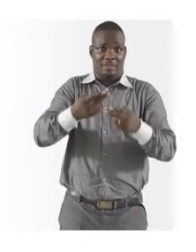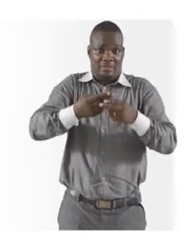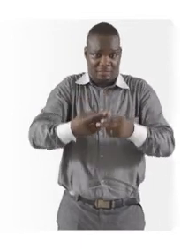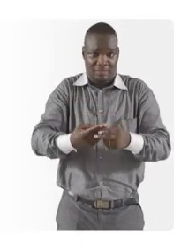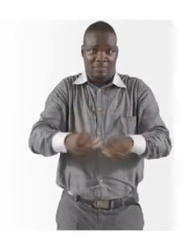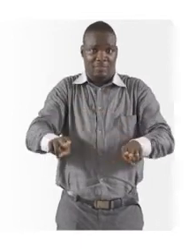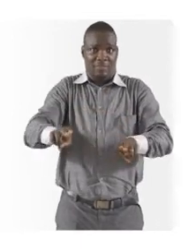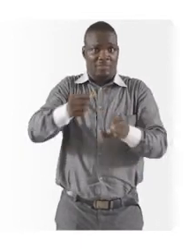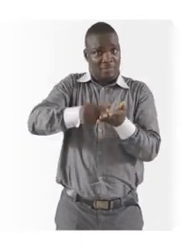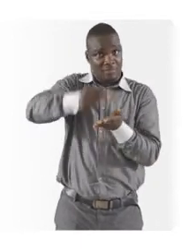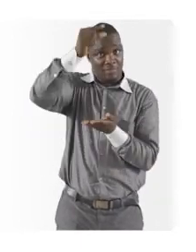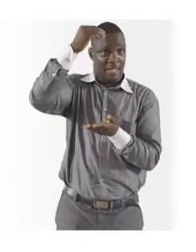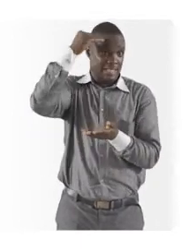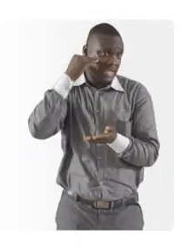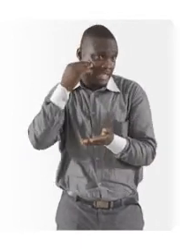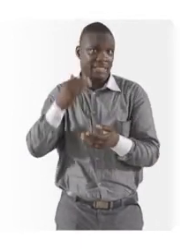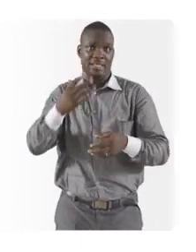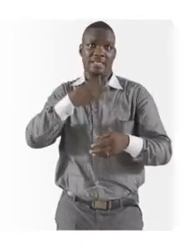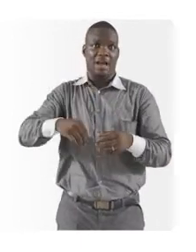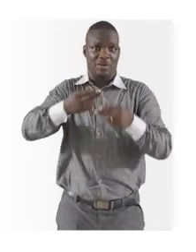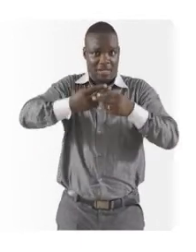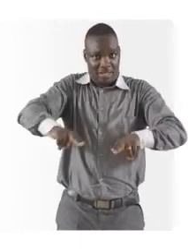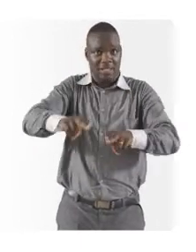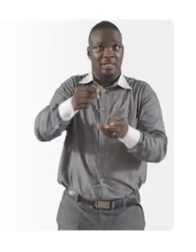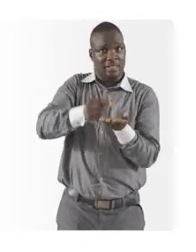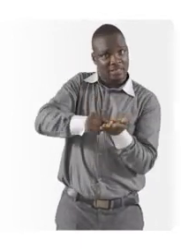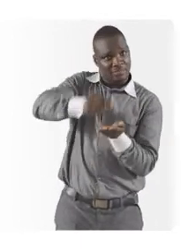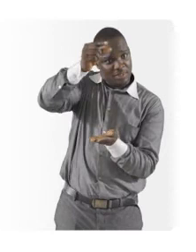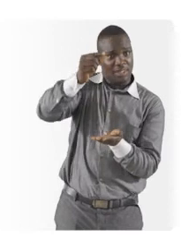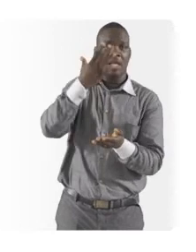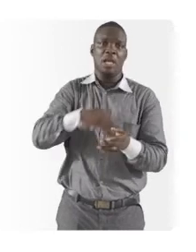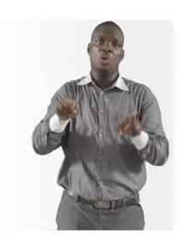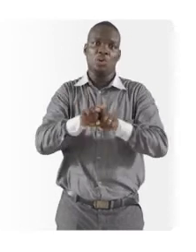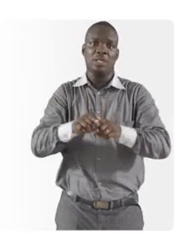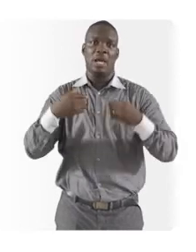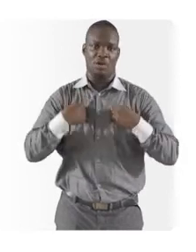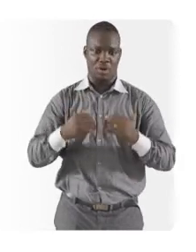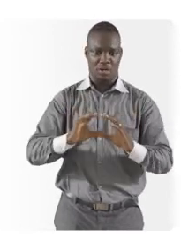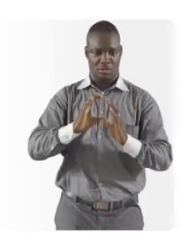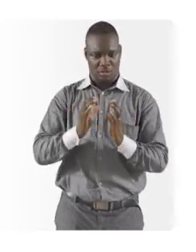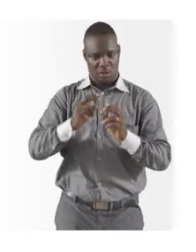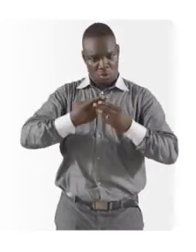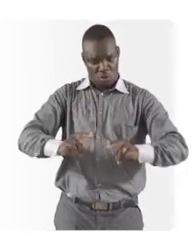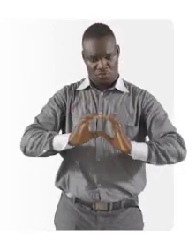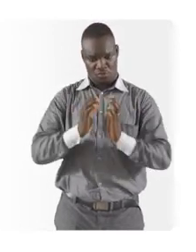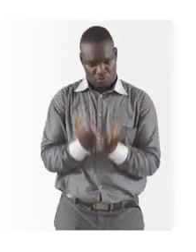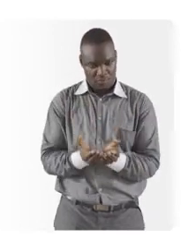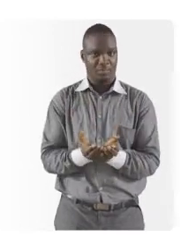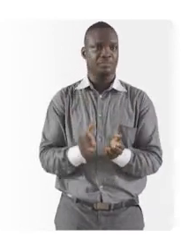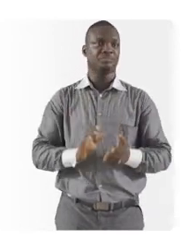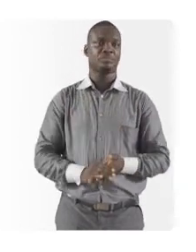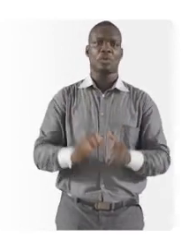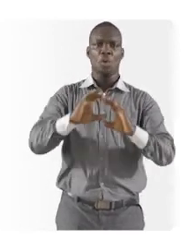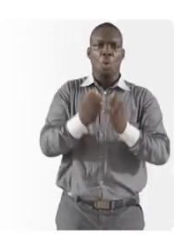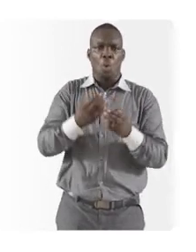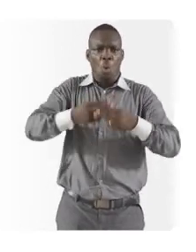style et de l'ovaire. Alors, de quoi est composé l'ovaire? L'ovaire est composé